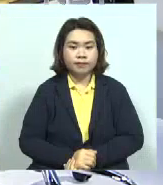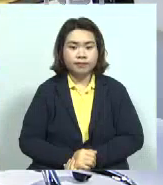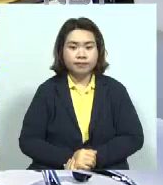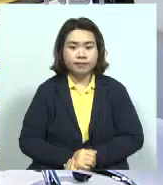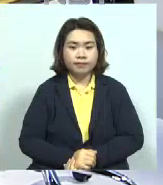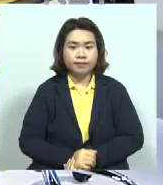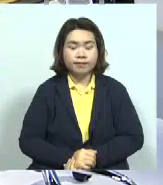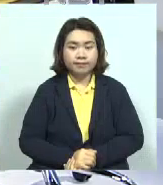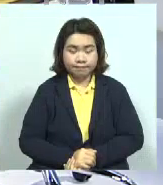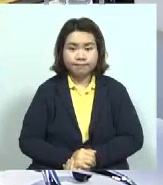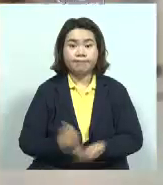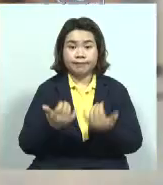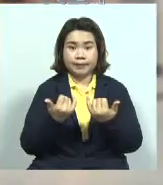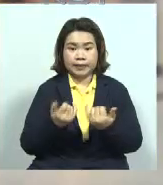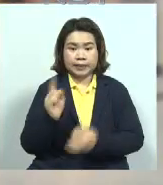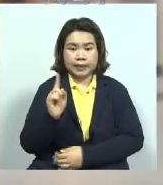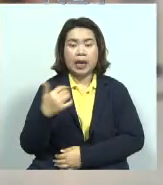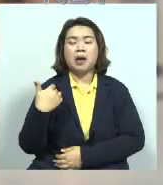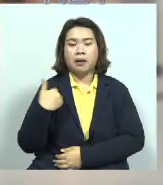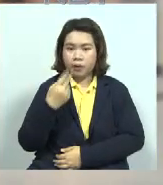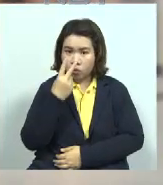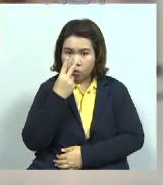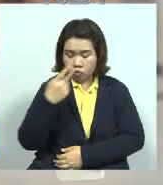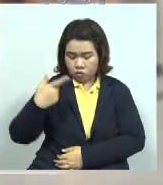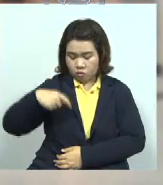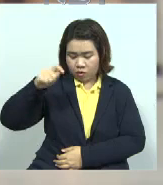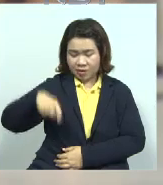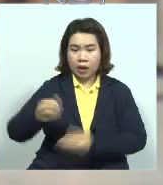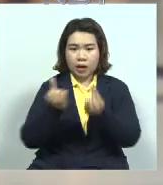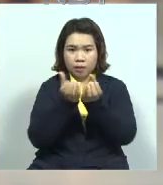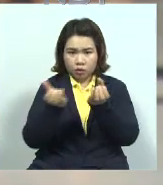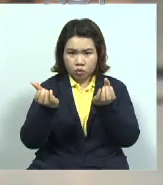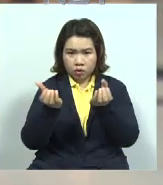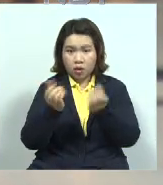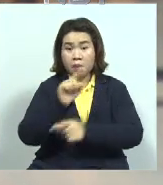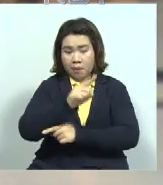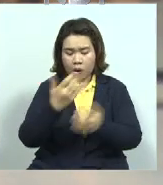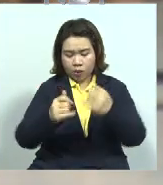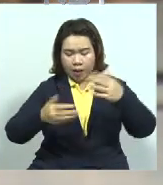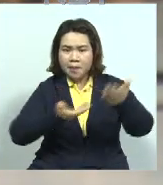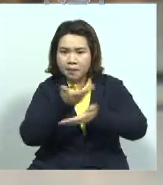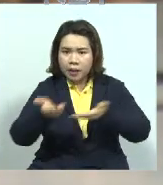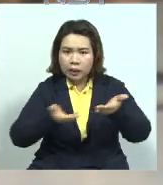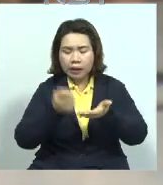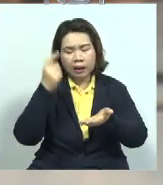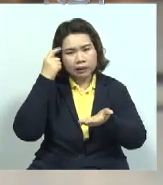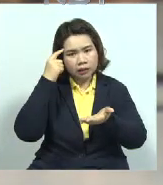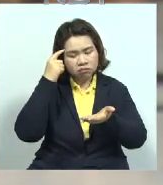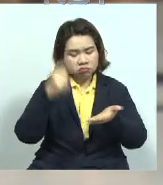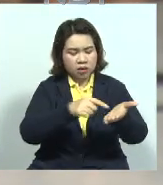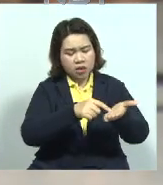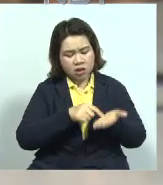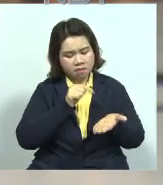คุณปวีณาคุณธีรวัฒน์คะก็ต้องติดตามการพิจารณาของศาลรัฐธรรมนูญในช่วงบ่ายวันนี้นะคะว่าจะรับหรือไม่รับค